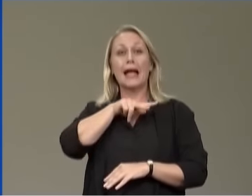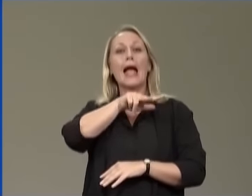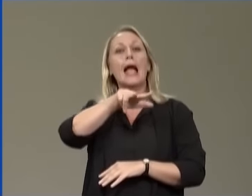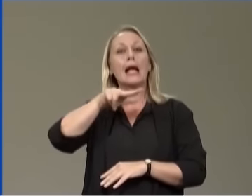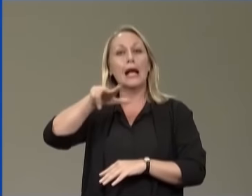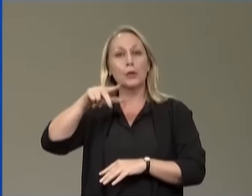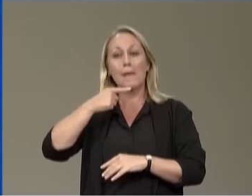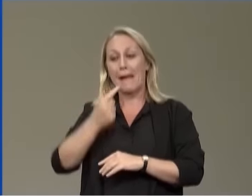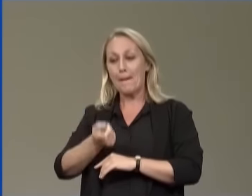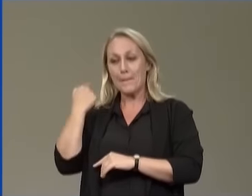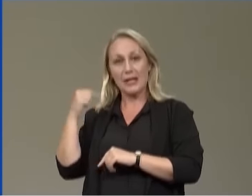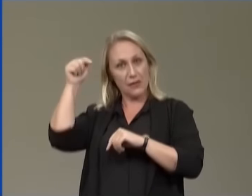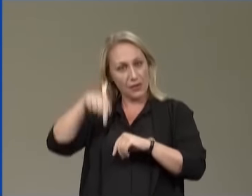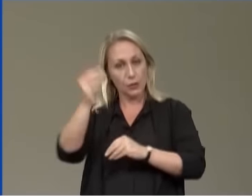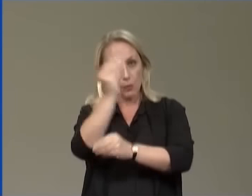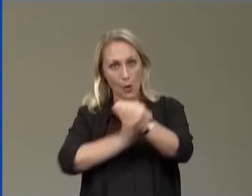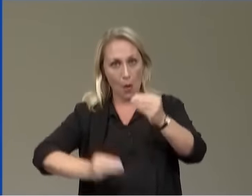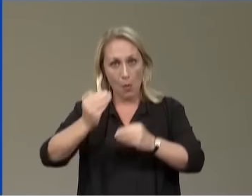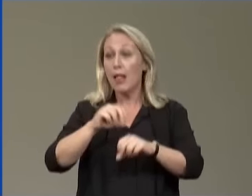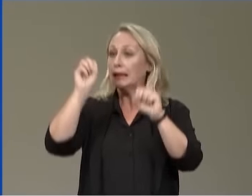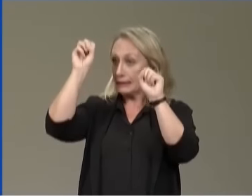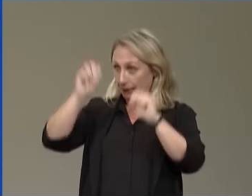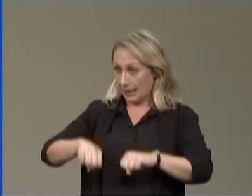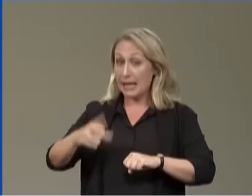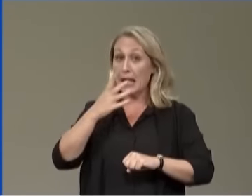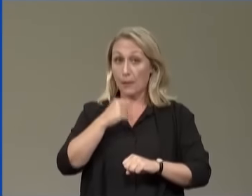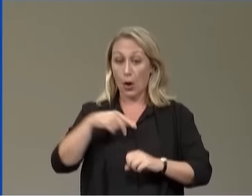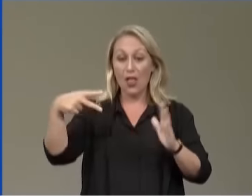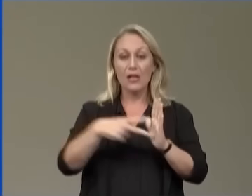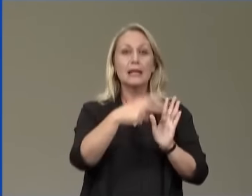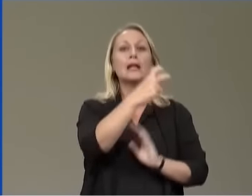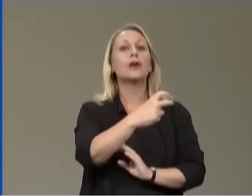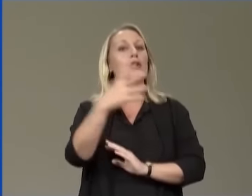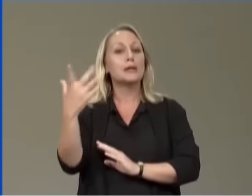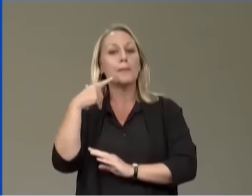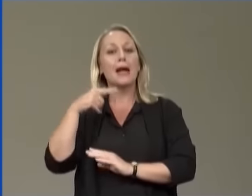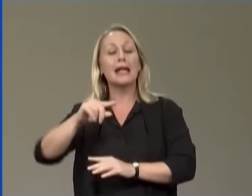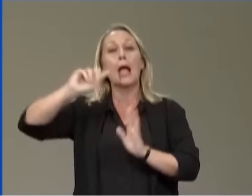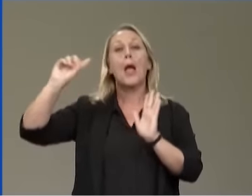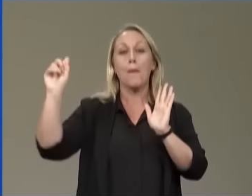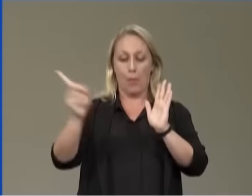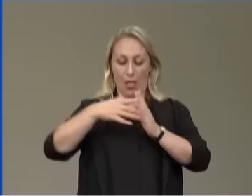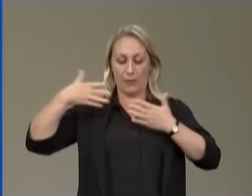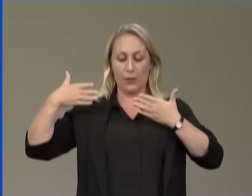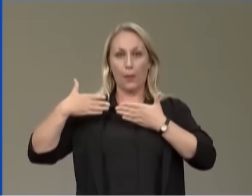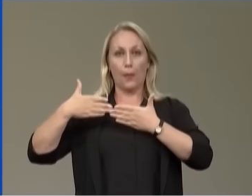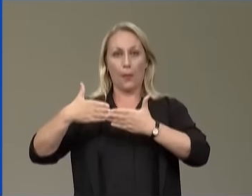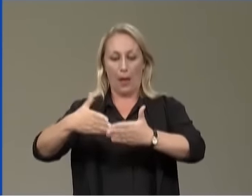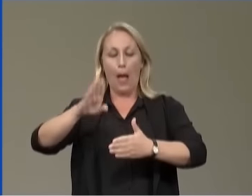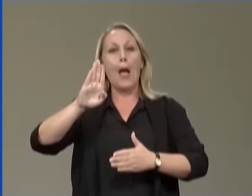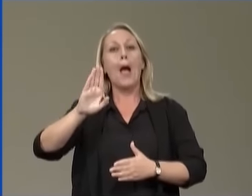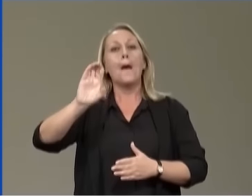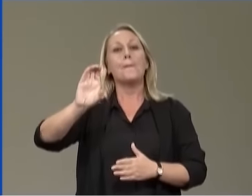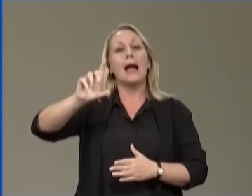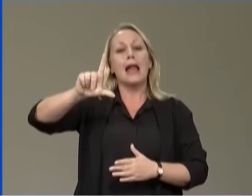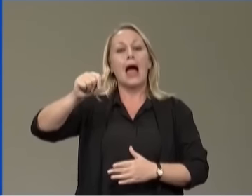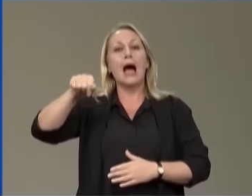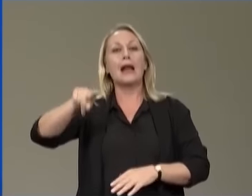σχέση με την προηγούμενη χρονιά. Ναι, γιατί το 2025 θα παραλάβουμε την πρώτη φρεγάτα Μπελαρά, τον